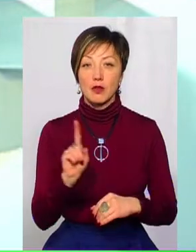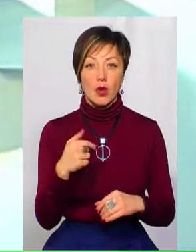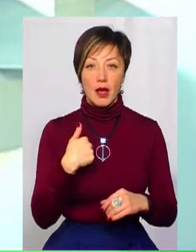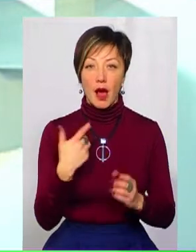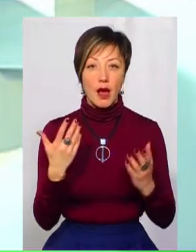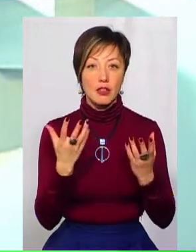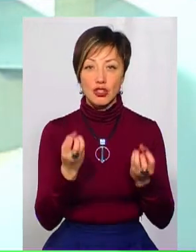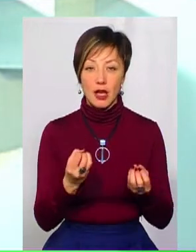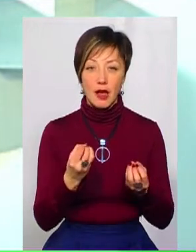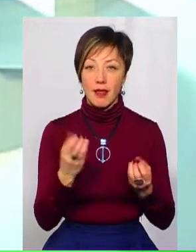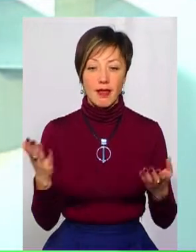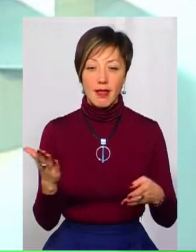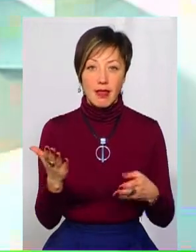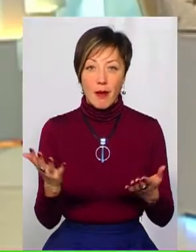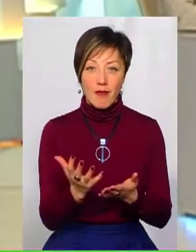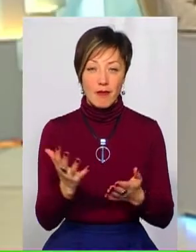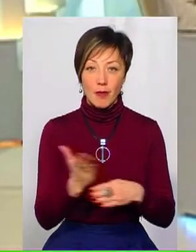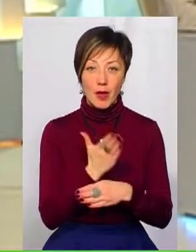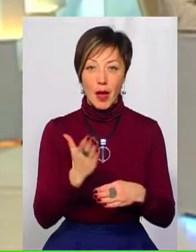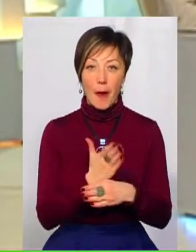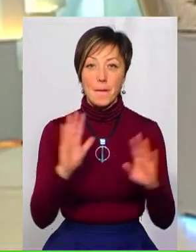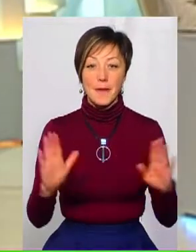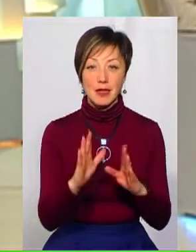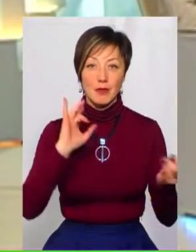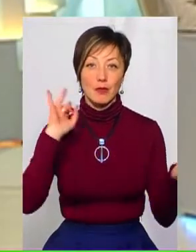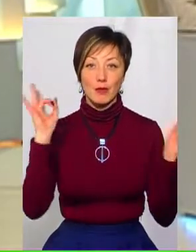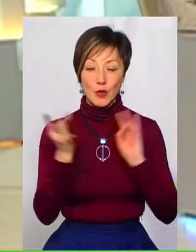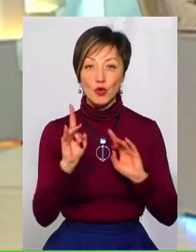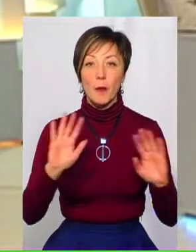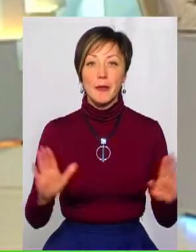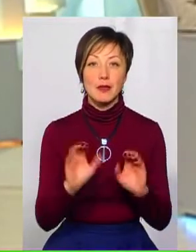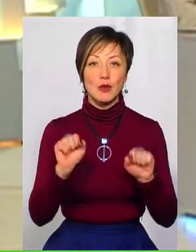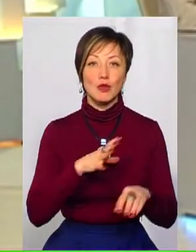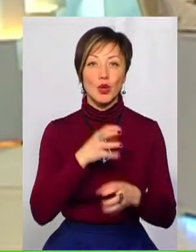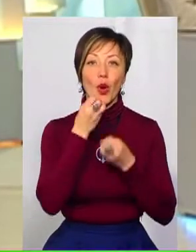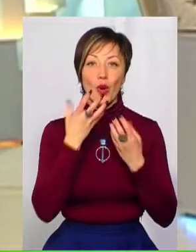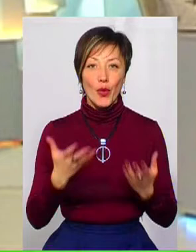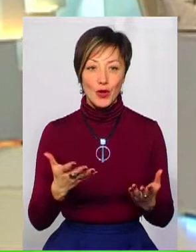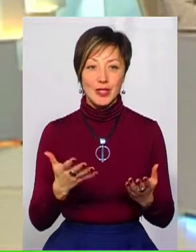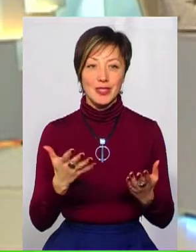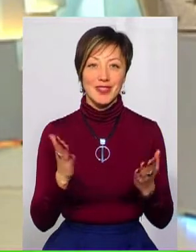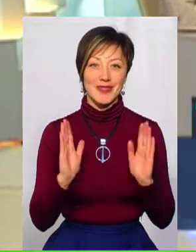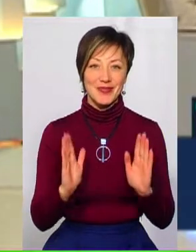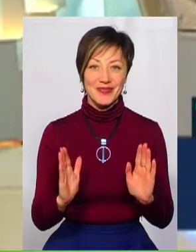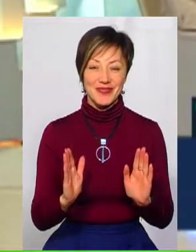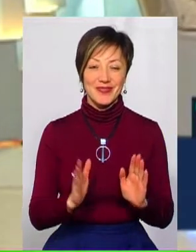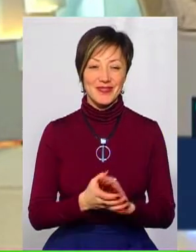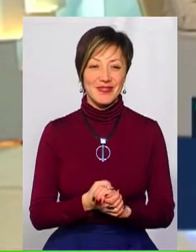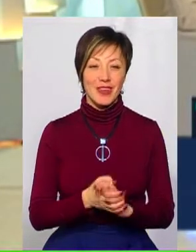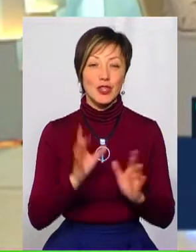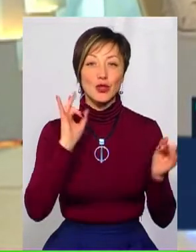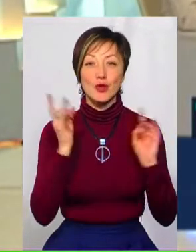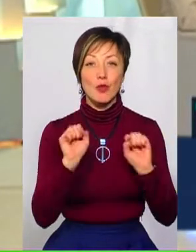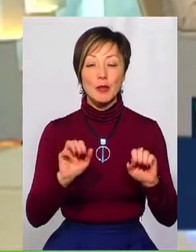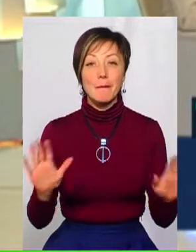не випустила ще пісню, але рознеслися чутки про те, що пісня може бути хорошою. Тільки, тобто, рознеслися чутки, що